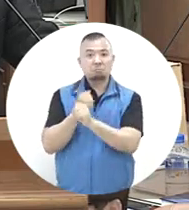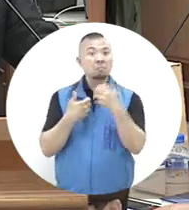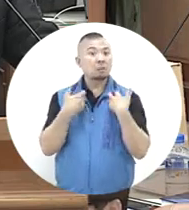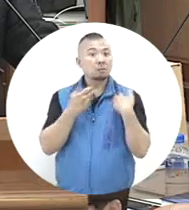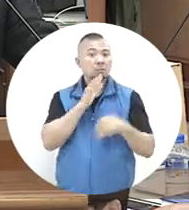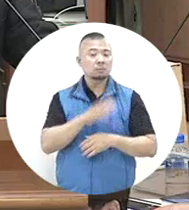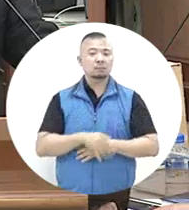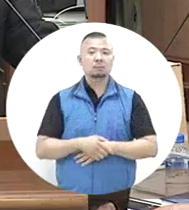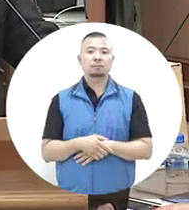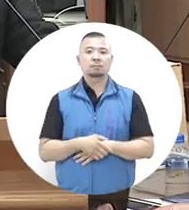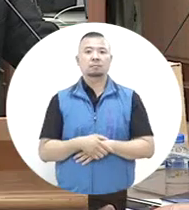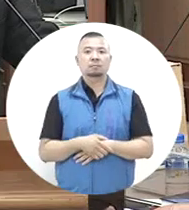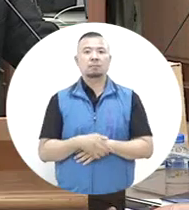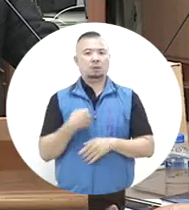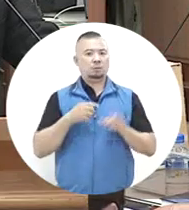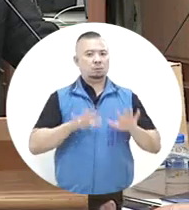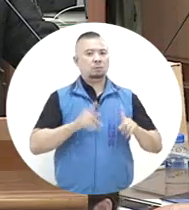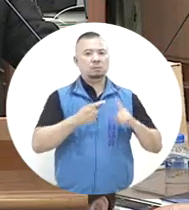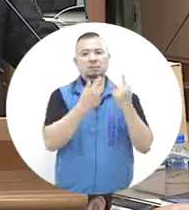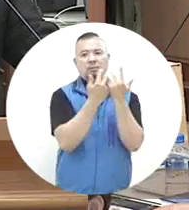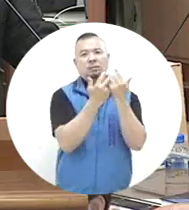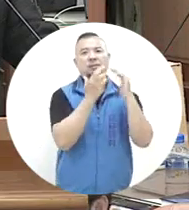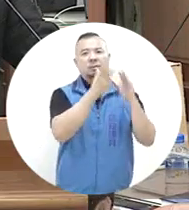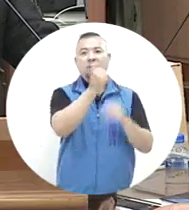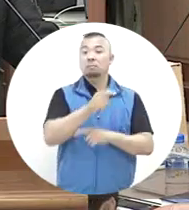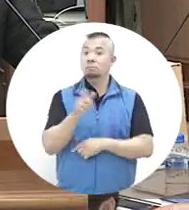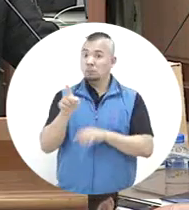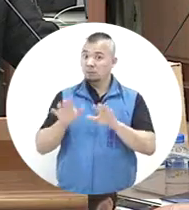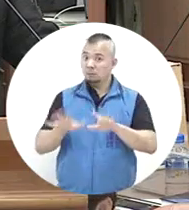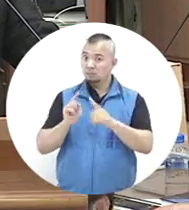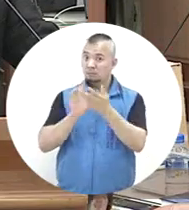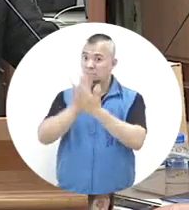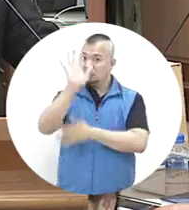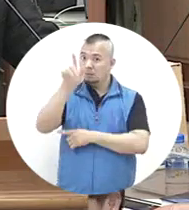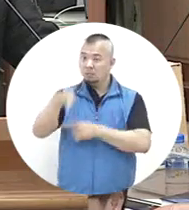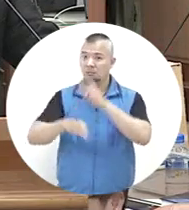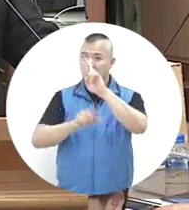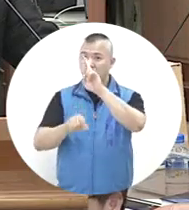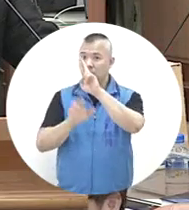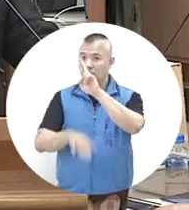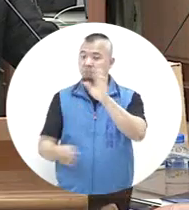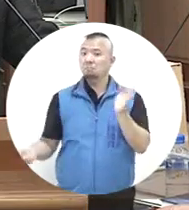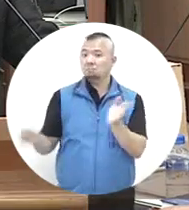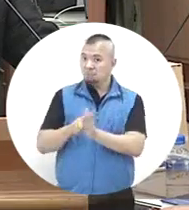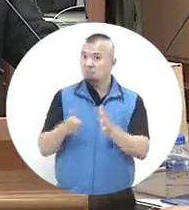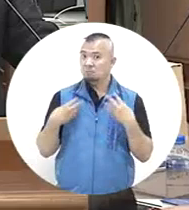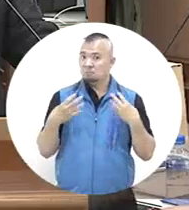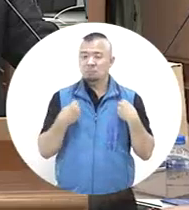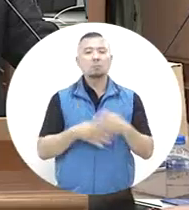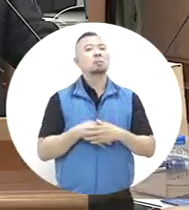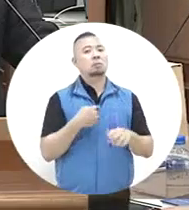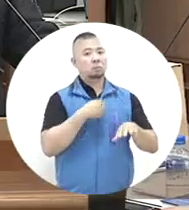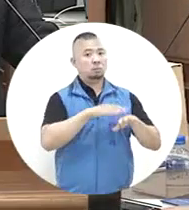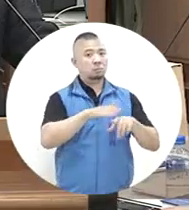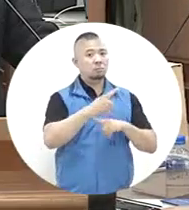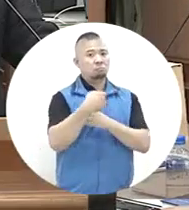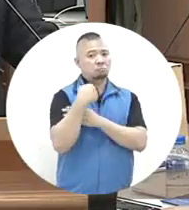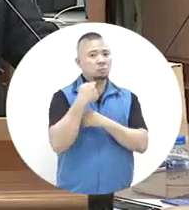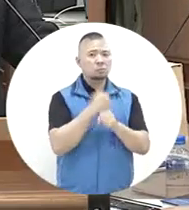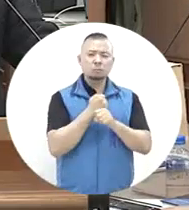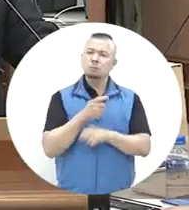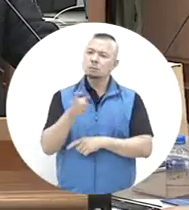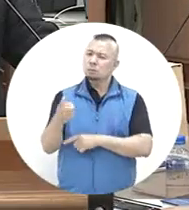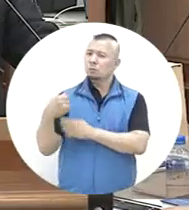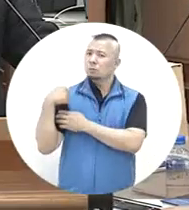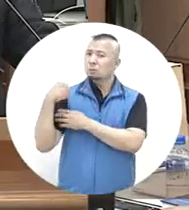在还是新北市的市长。 你现在还是，以后也会是，到年底也会是。 我会努力做事。 你会努力做事，你会努力做